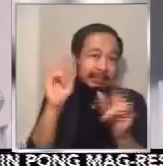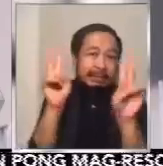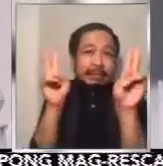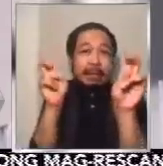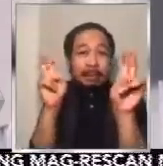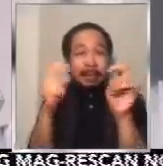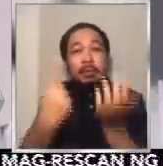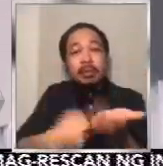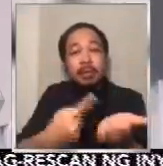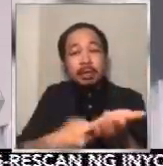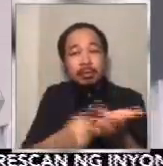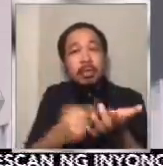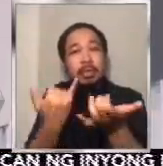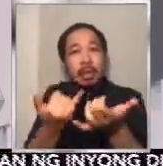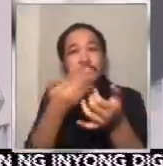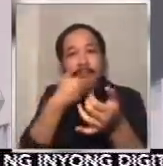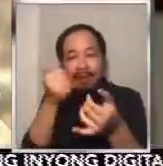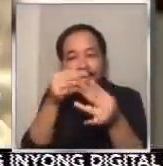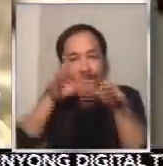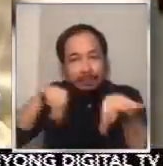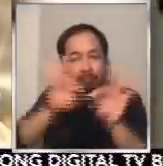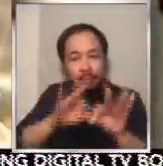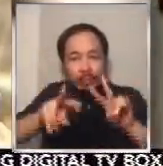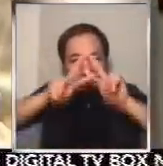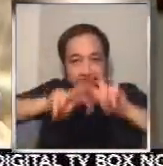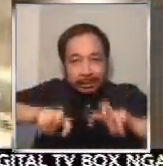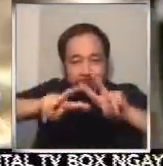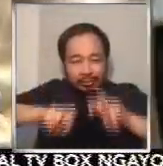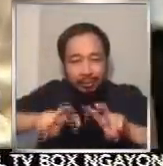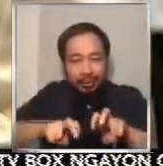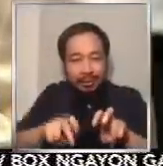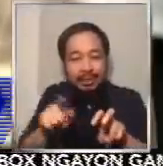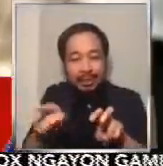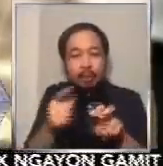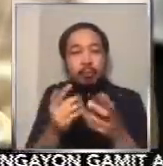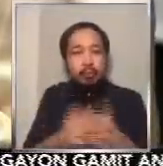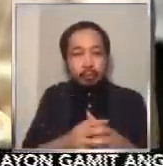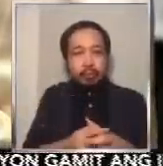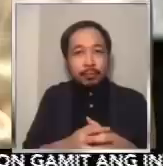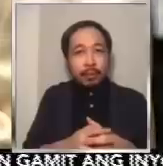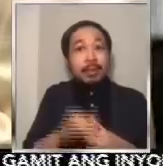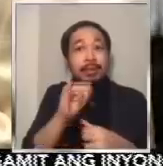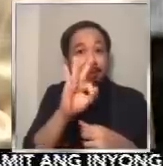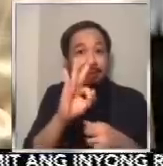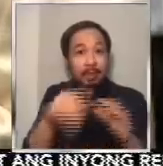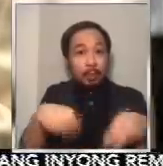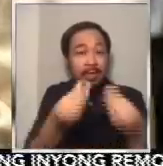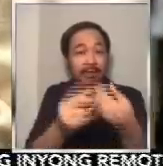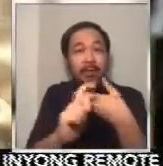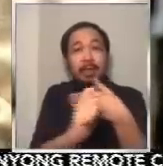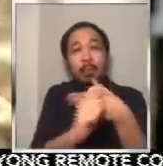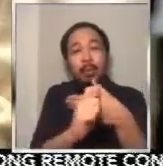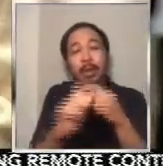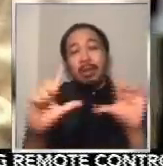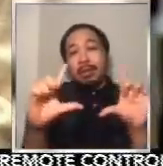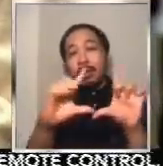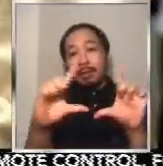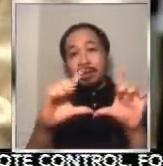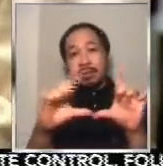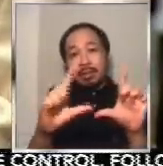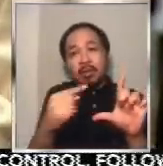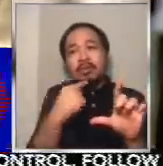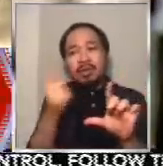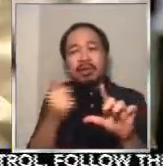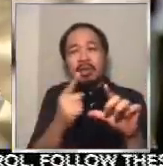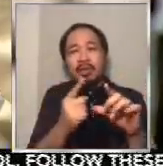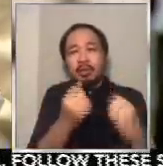masusi at malalim na pagtalakay sa issue. Pag binigyan mo ng provisional franchise, sabi po nung iba na nasa side ng ABS-CBN,